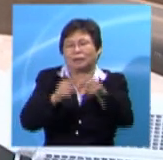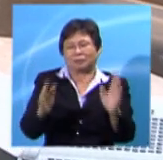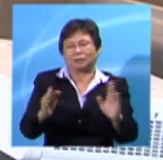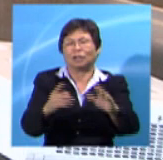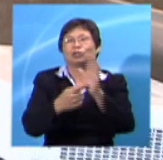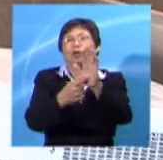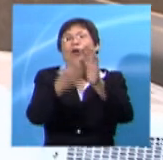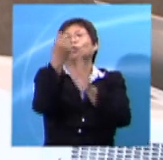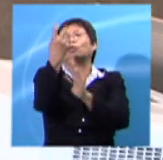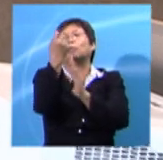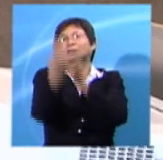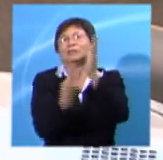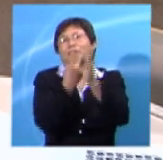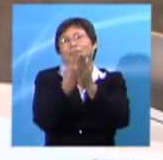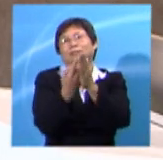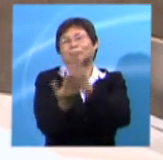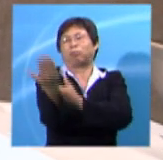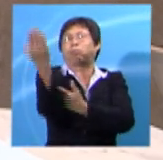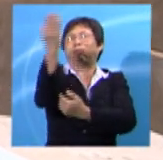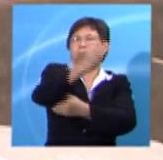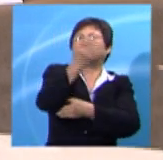selama 12 jam